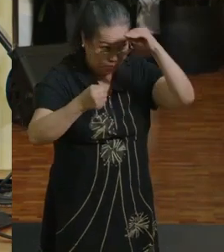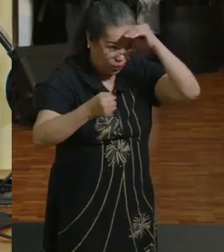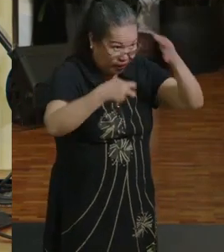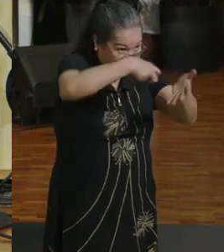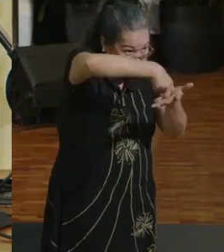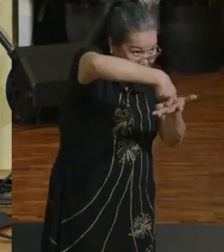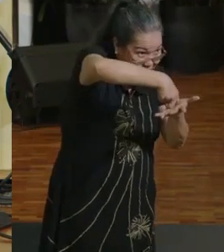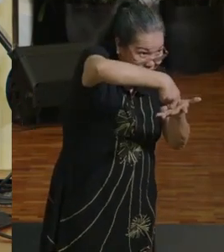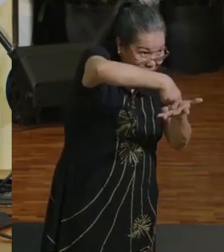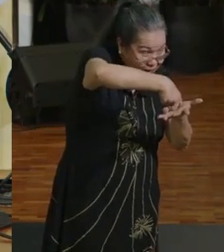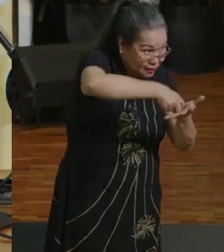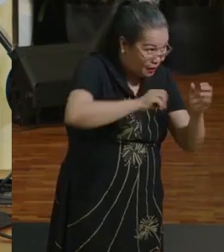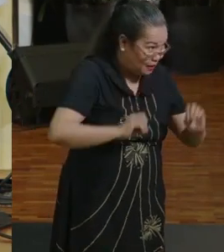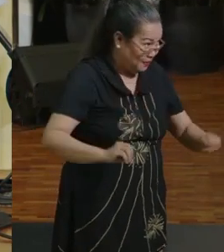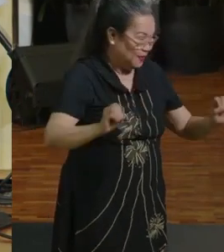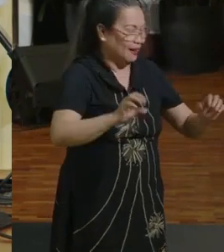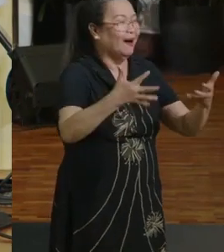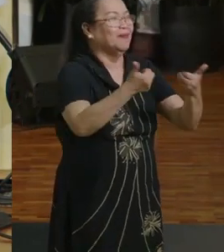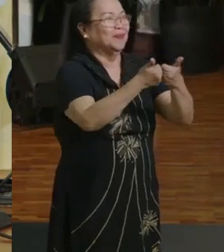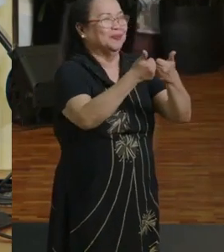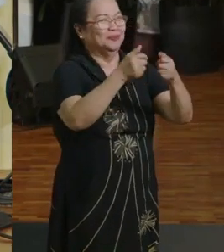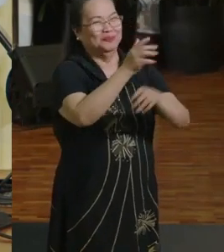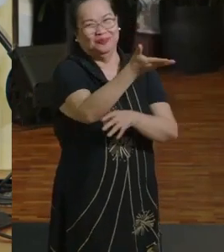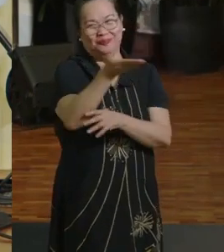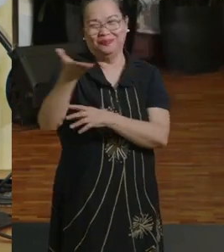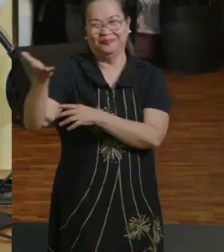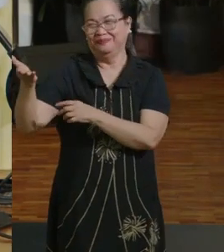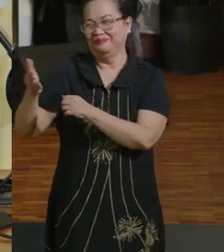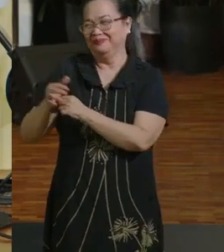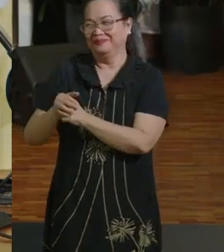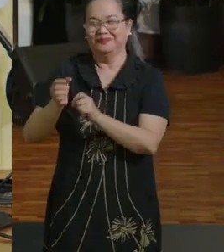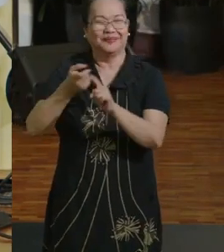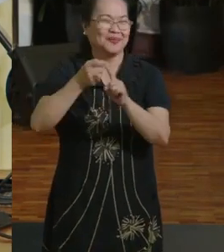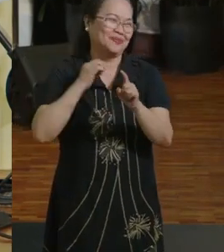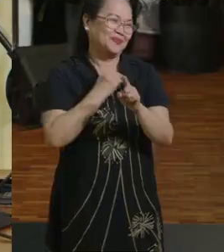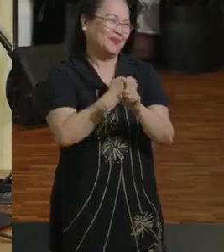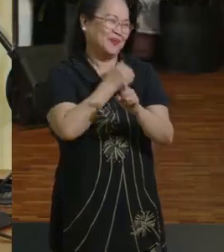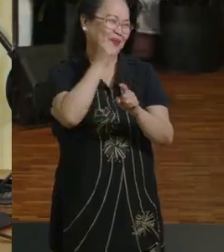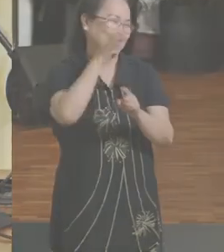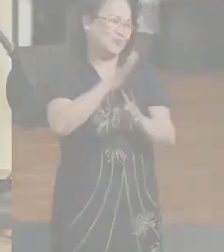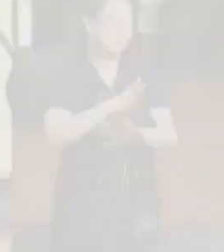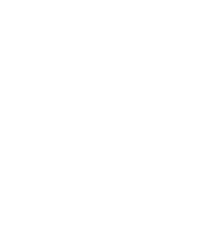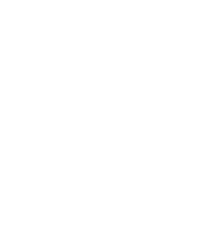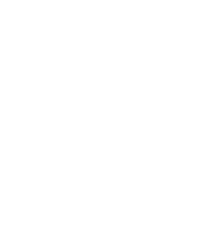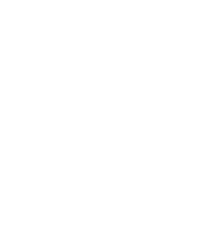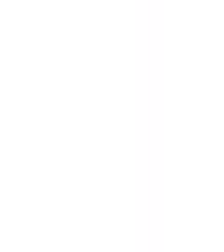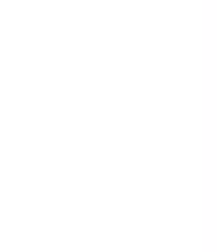Isang hamon po sa inyo mula sa ating mga kababaihan.